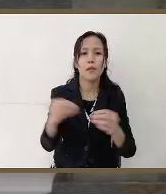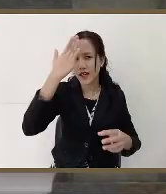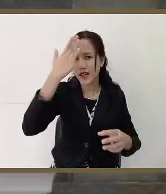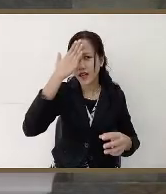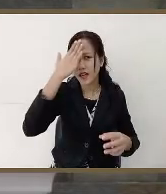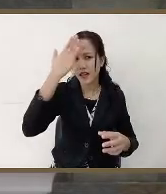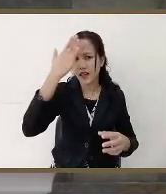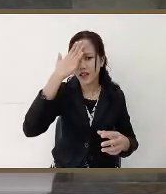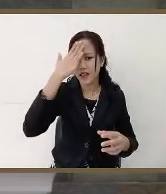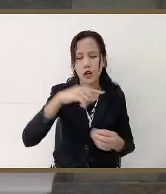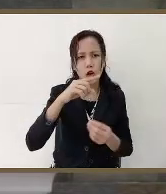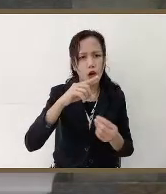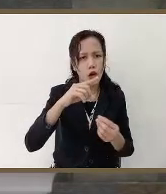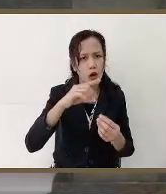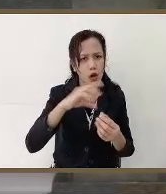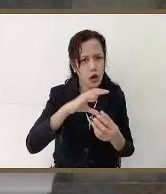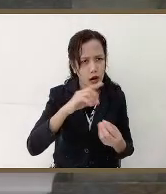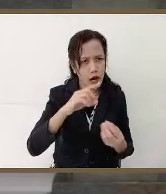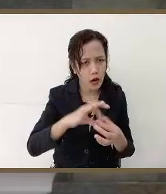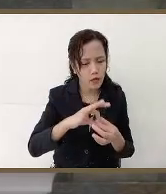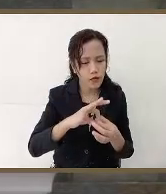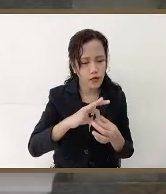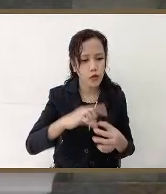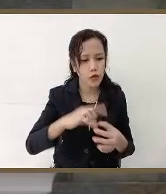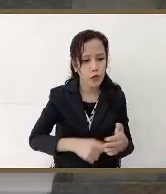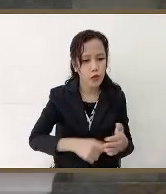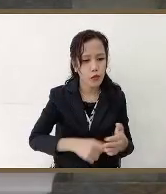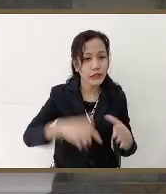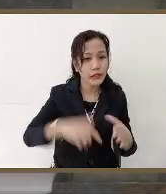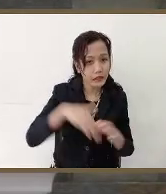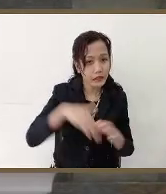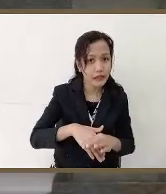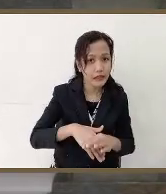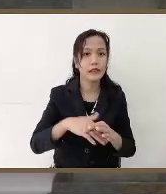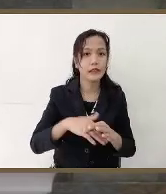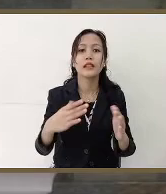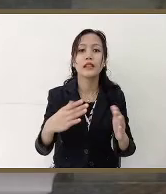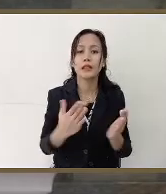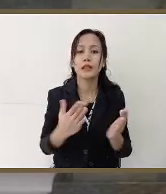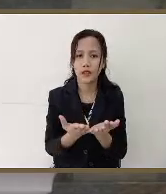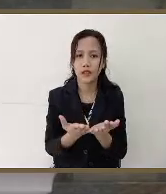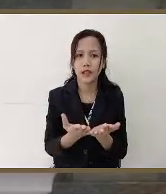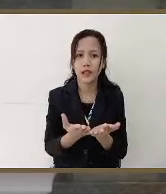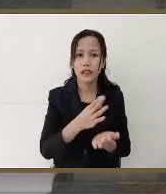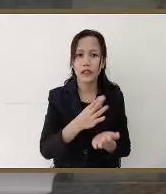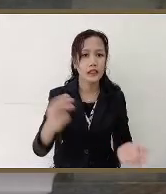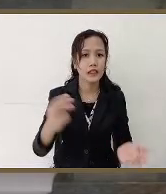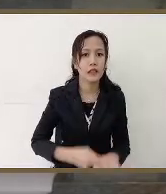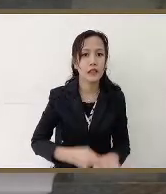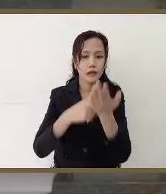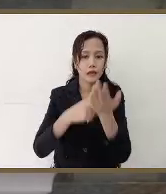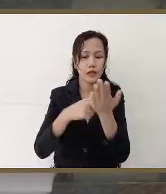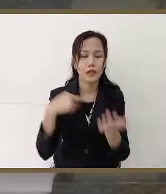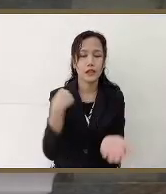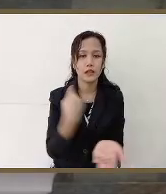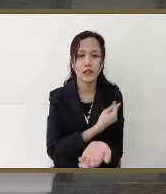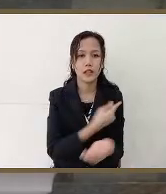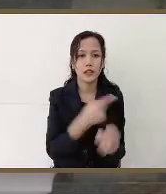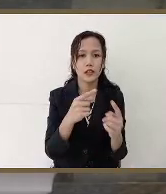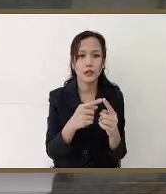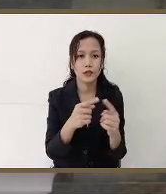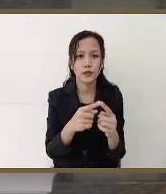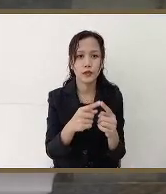libro. And that, pag binasa po natin yon, it can even help us to schedule your Bible reading pag gusto ninyo na madali